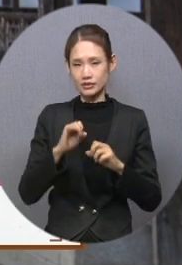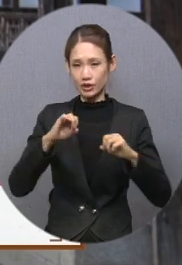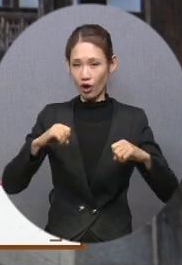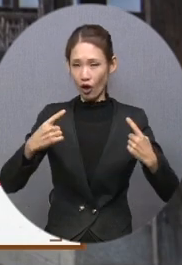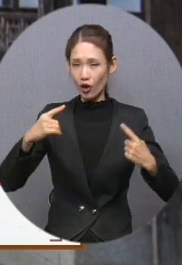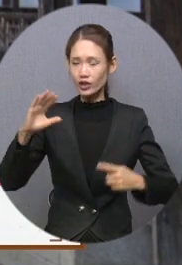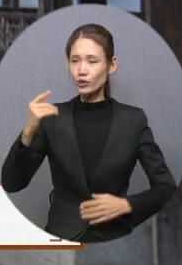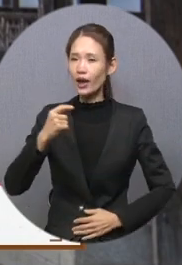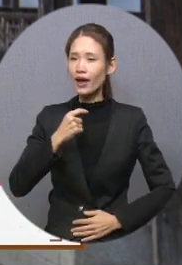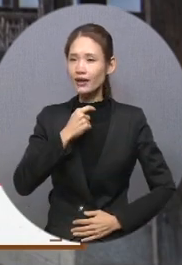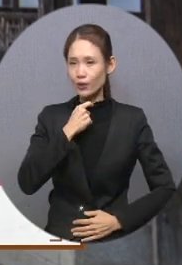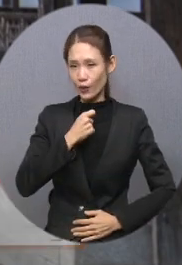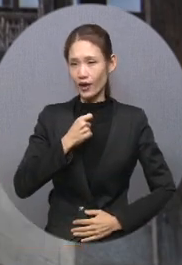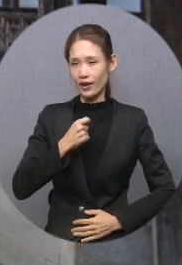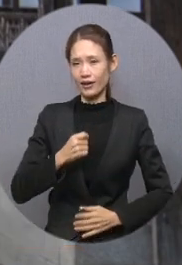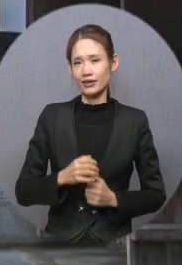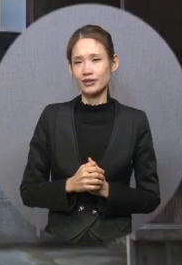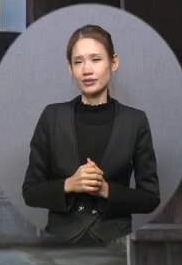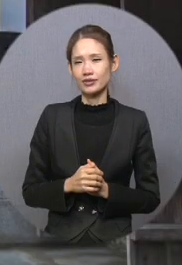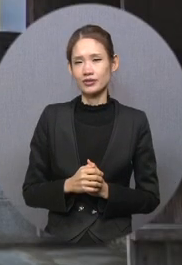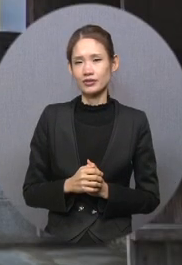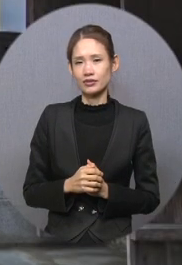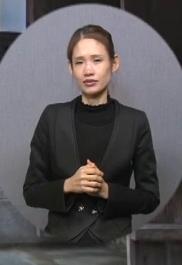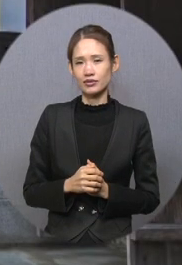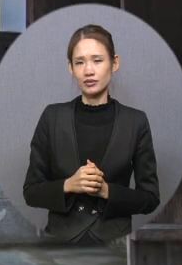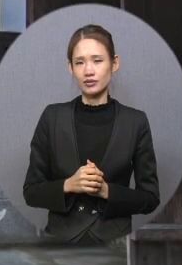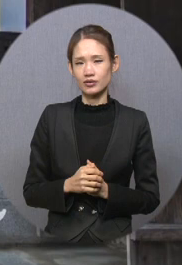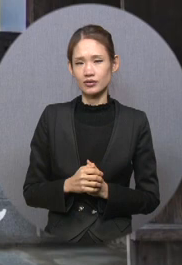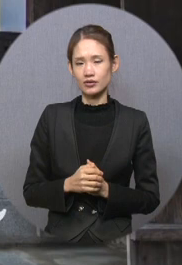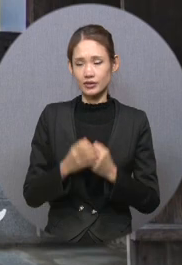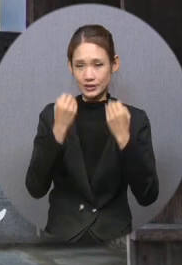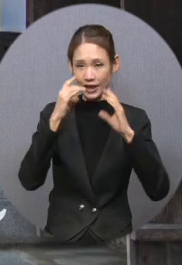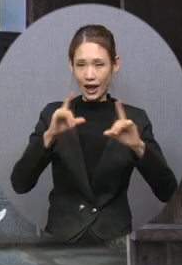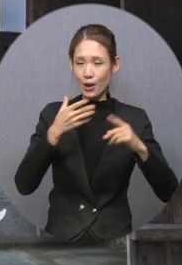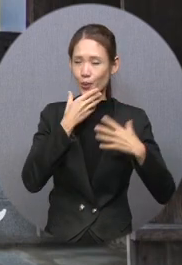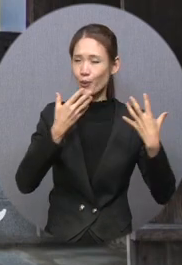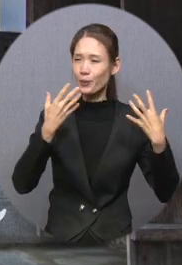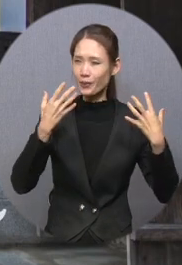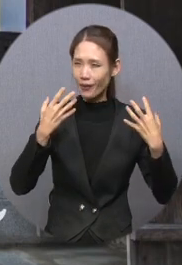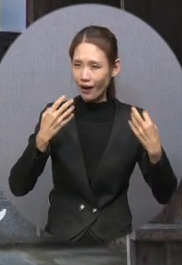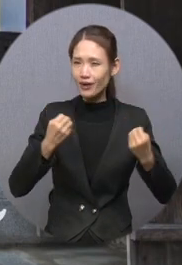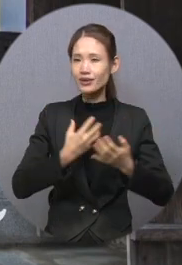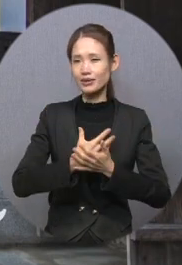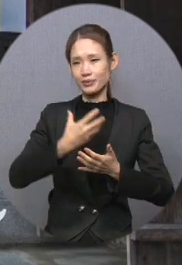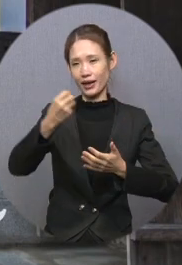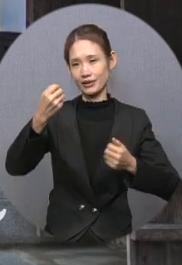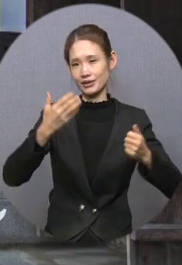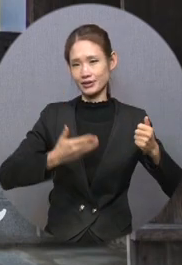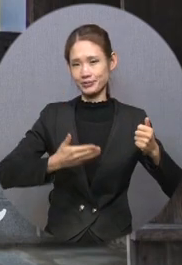명절이 되시기를 기원합니다. 새해 복 많이 받으십시오.